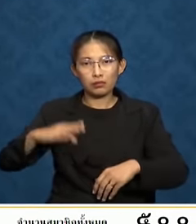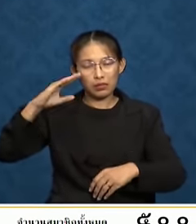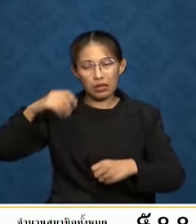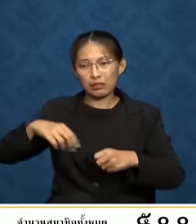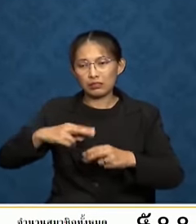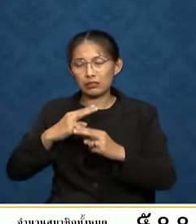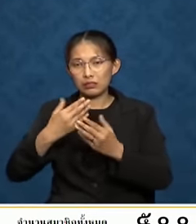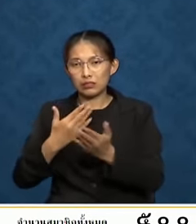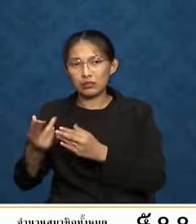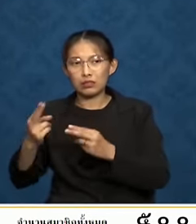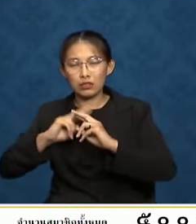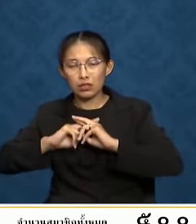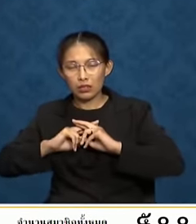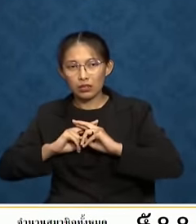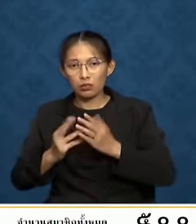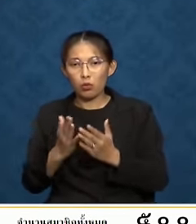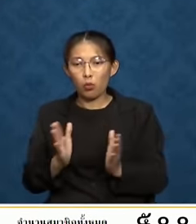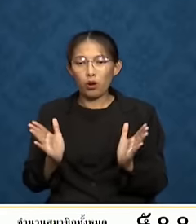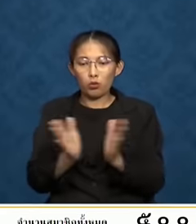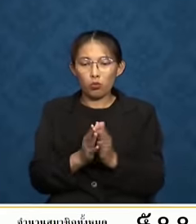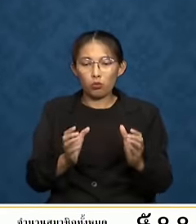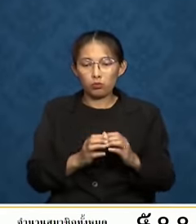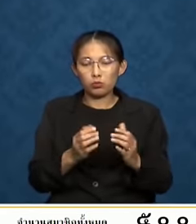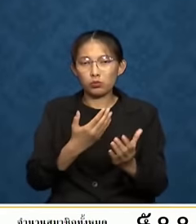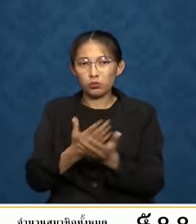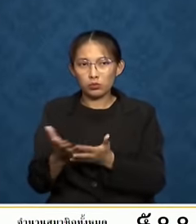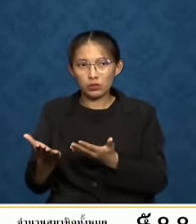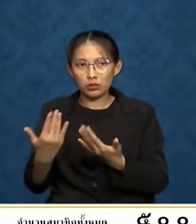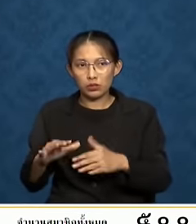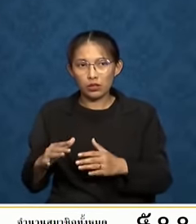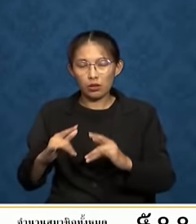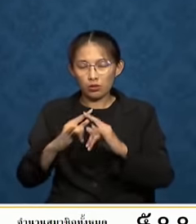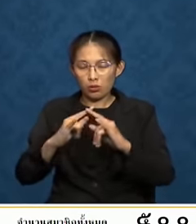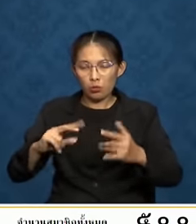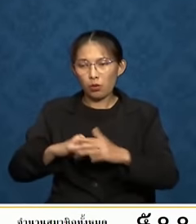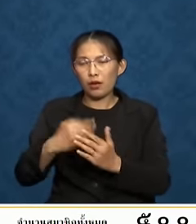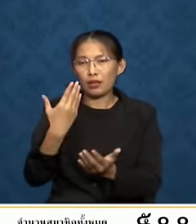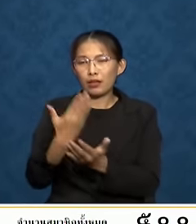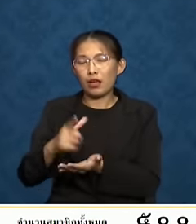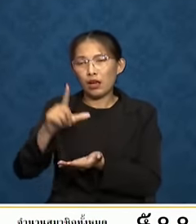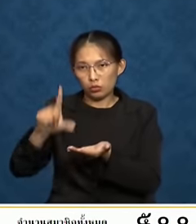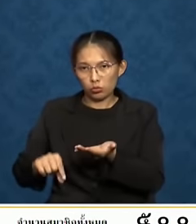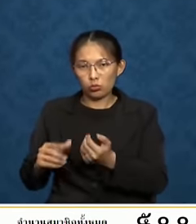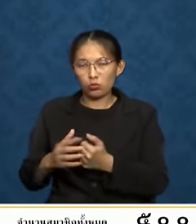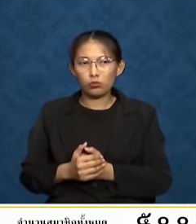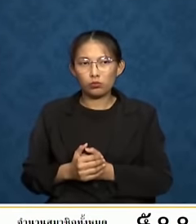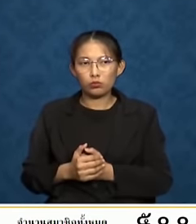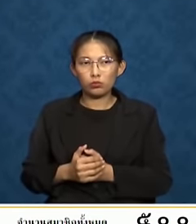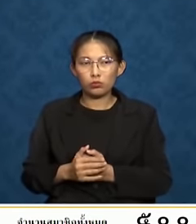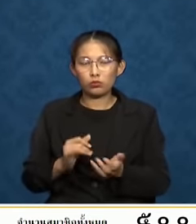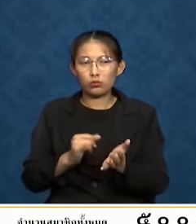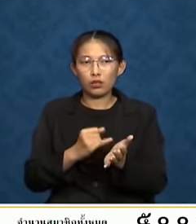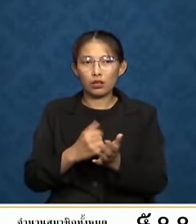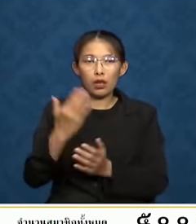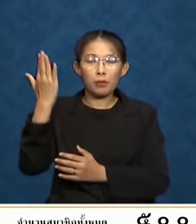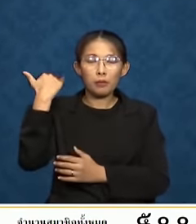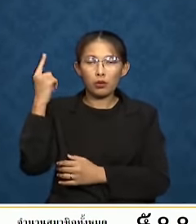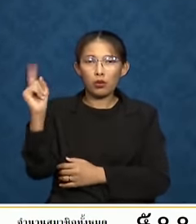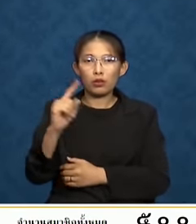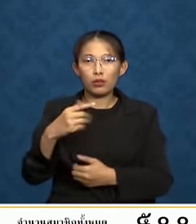เองกับรวมกลุ่มกันซื้อในค่ายมันได้ถูกกว่าเพื่อความสะดวกเมื่อก่อนก็